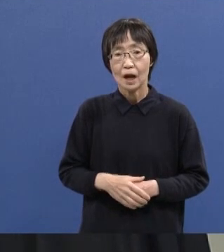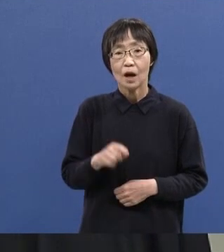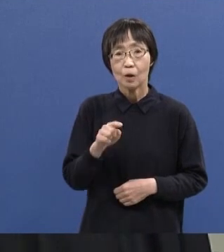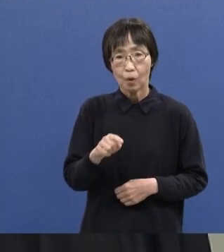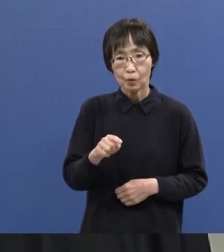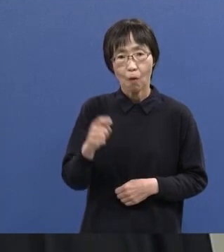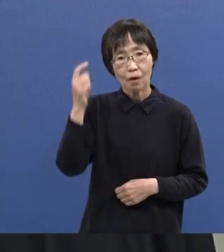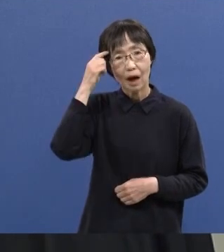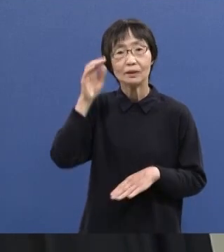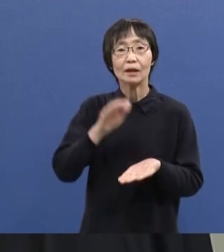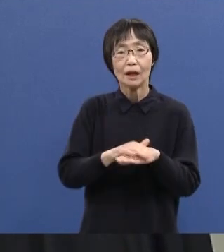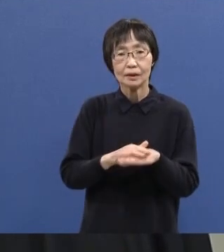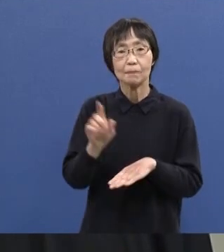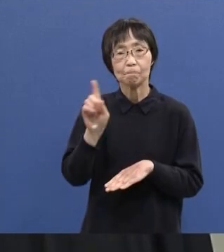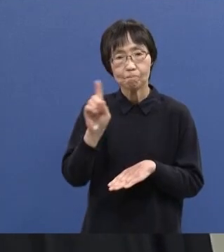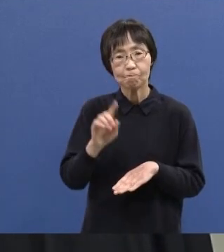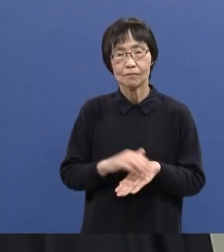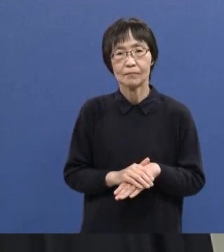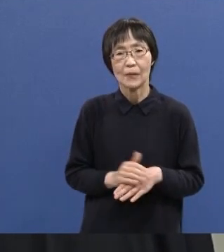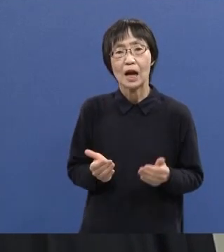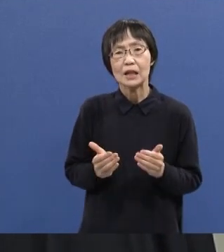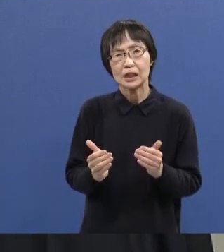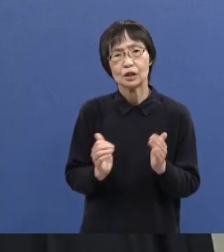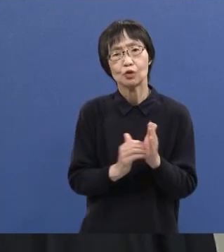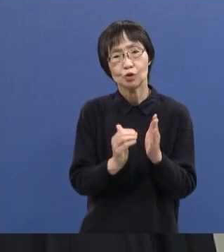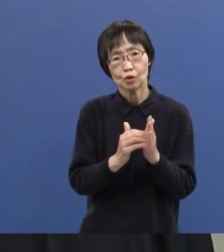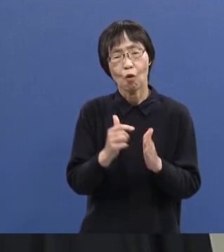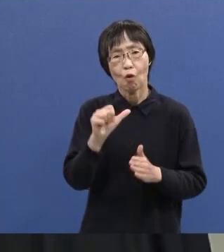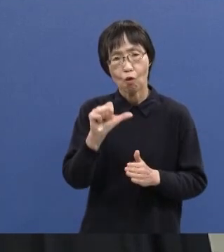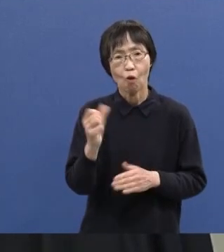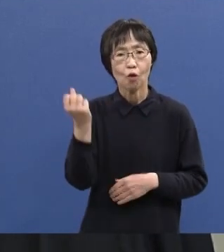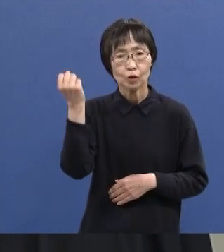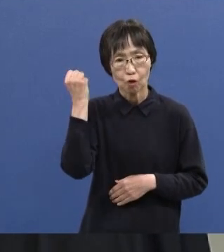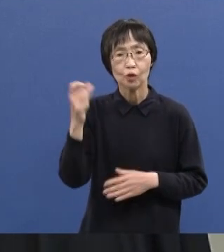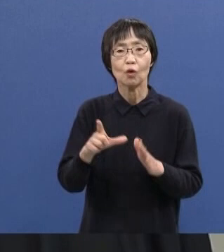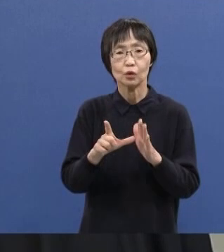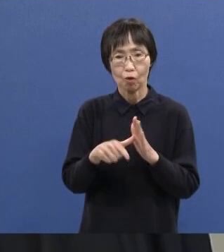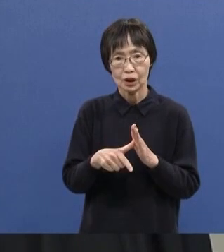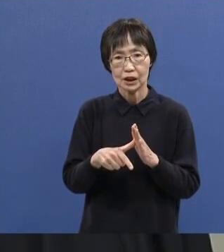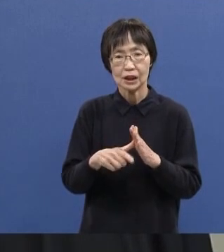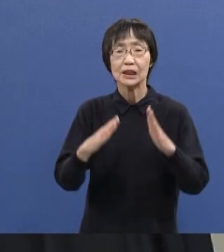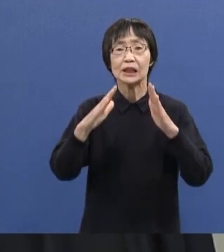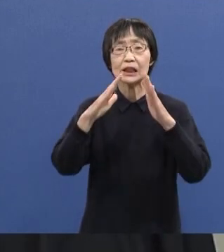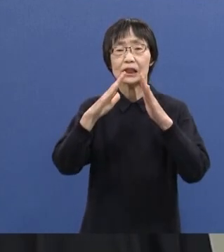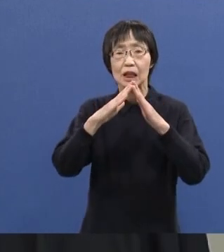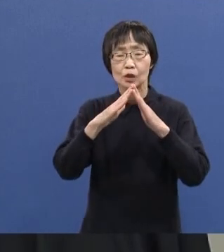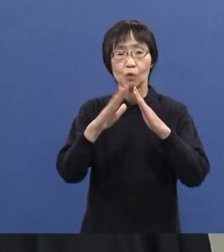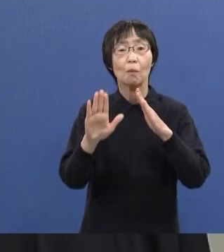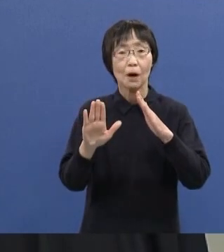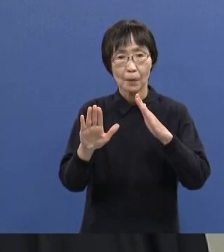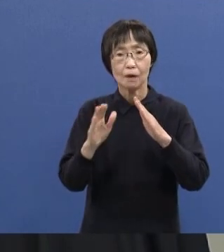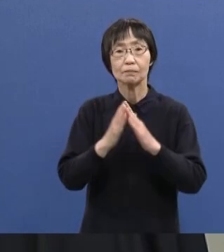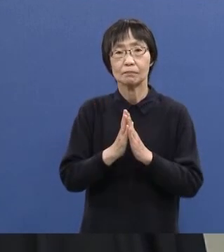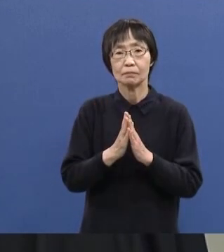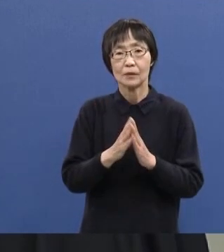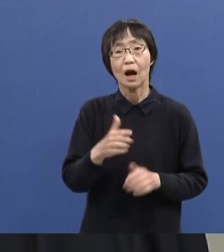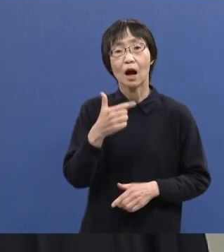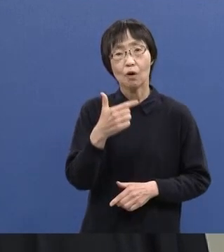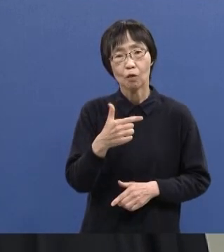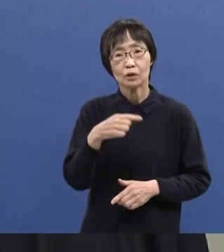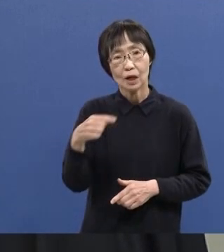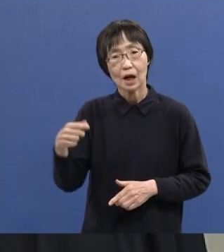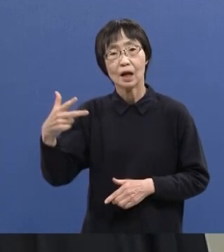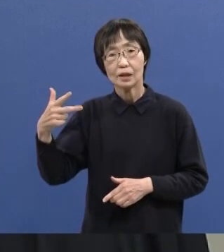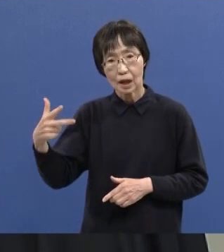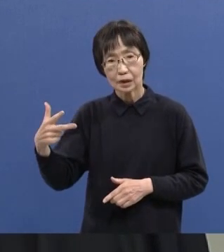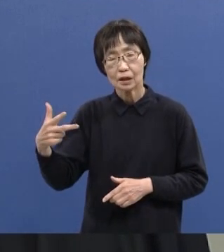考え方は、震度5強程度の地震に対してほとんど損傷せず、また震度6強から